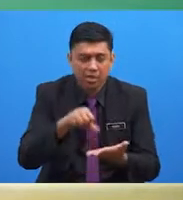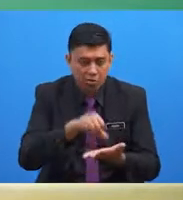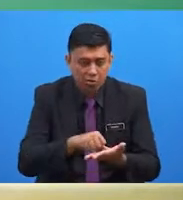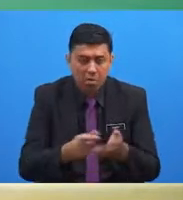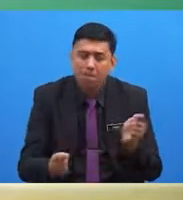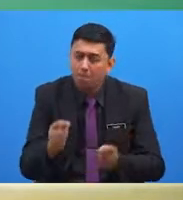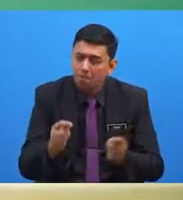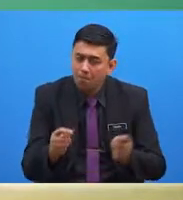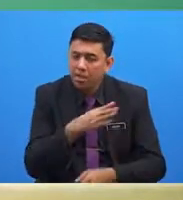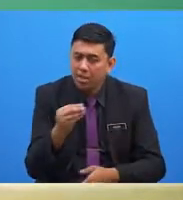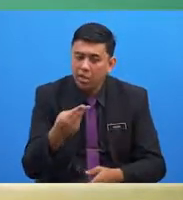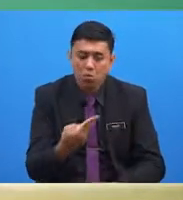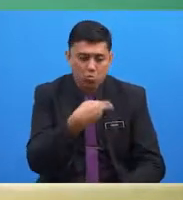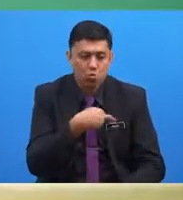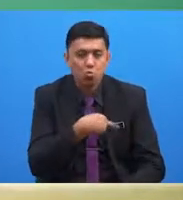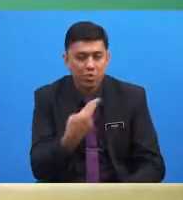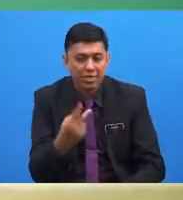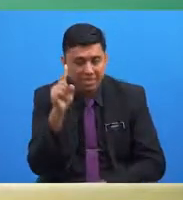perdagangan dan untung rugi sahaja.